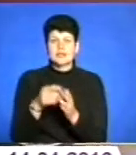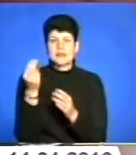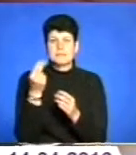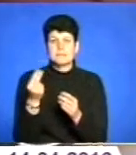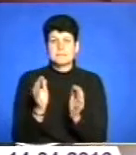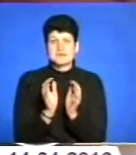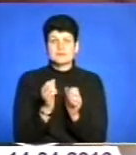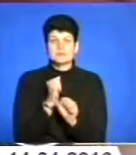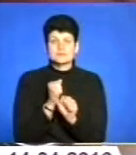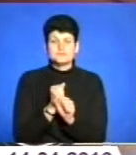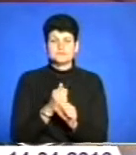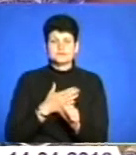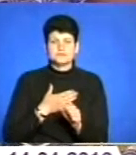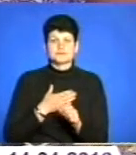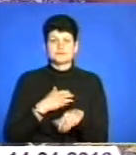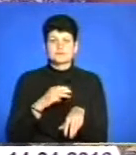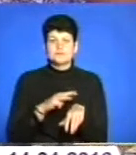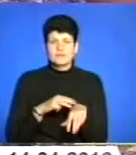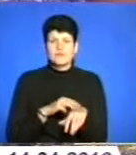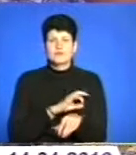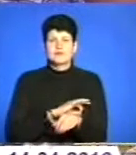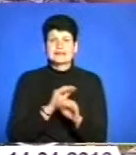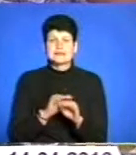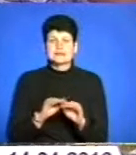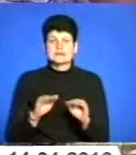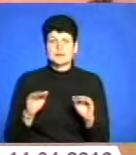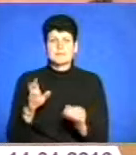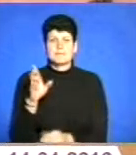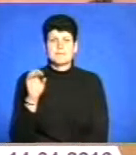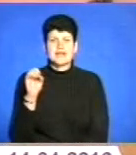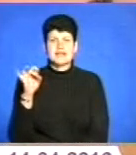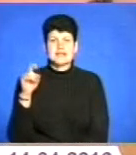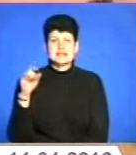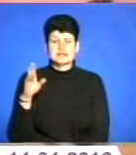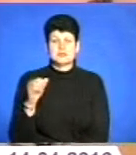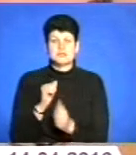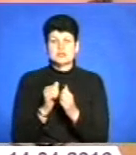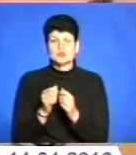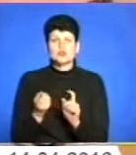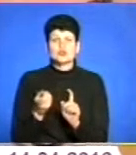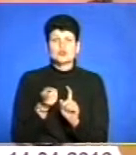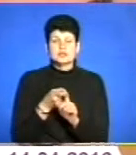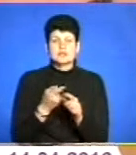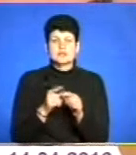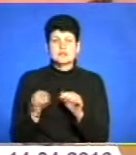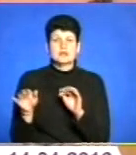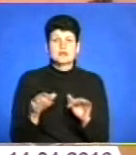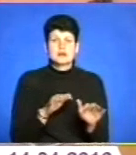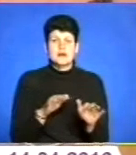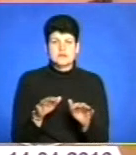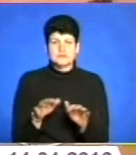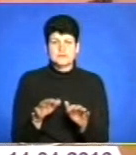наших правоохоронців, що несуть службу на Сході, вихованці дитячого садка «Берізка». Ми часто долучаємося до таких акцій